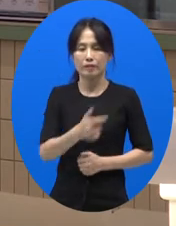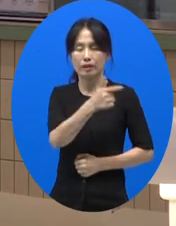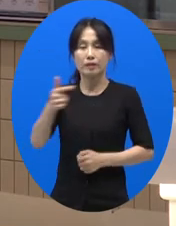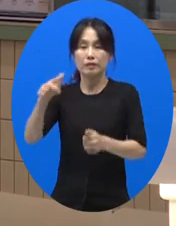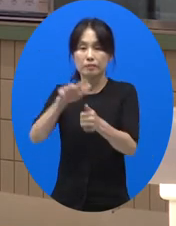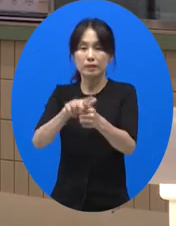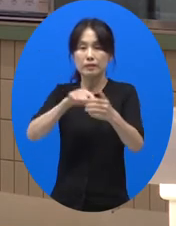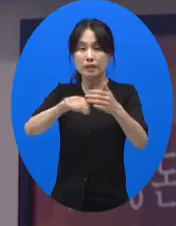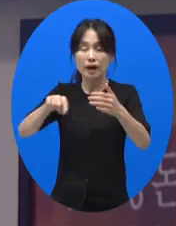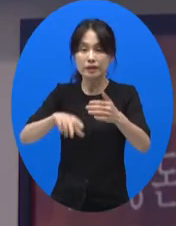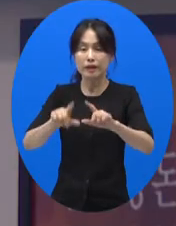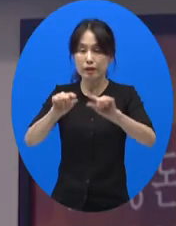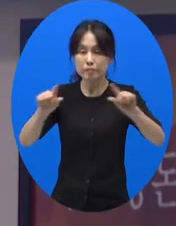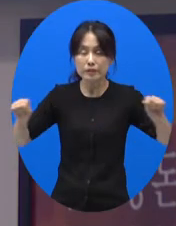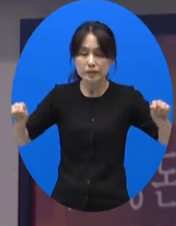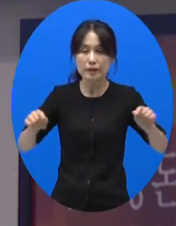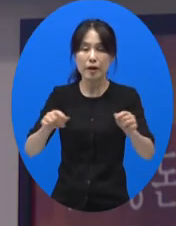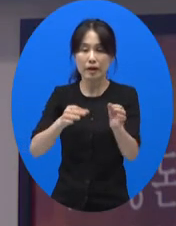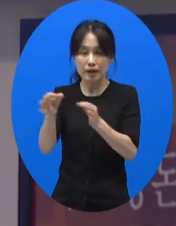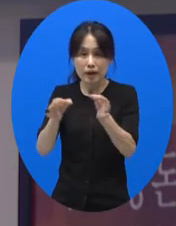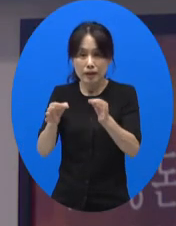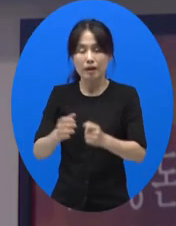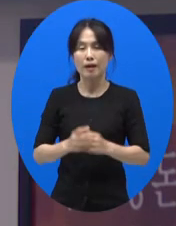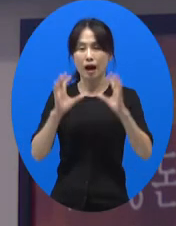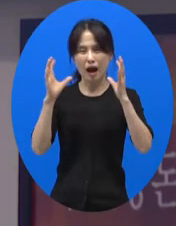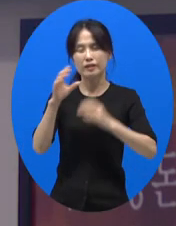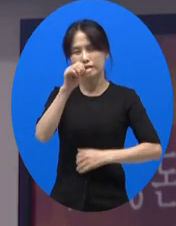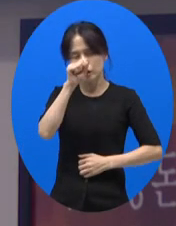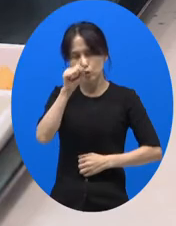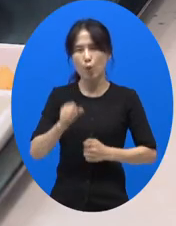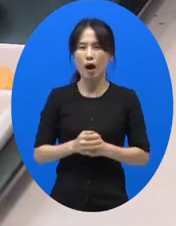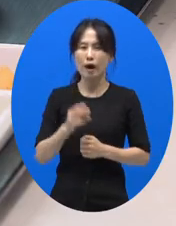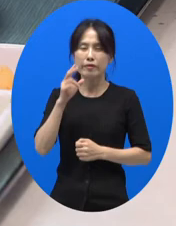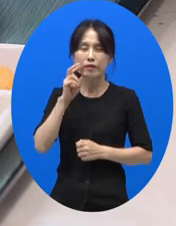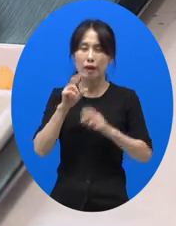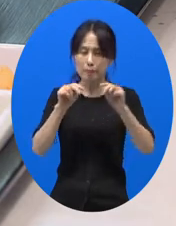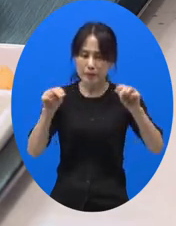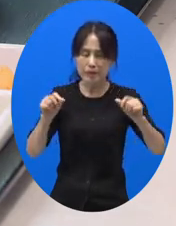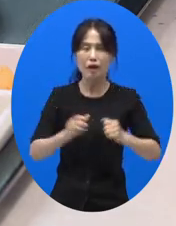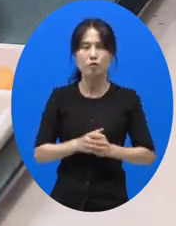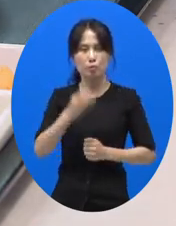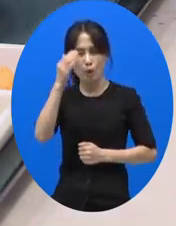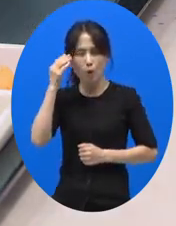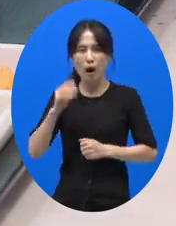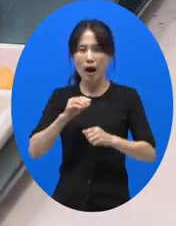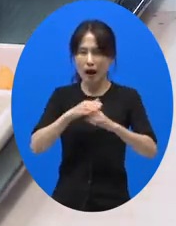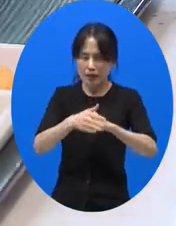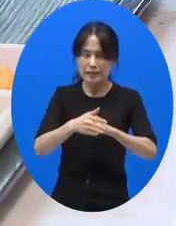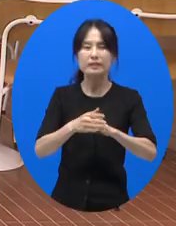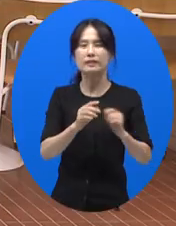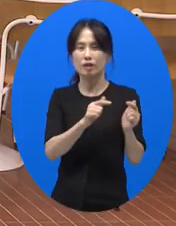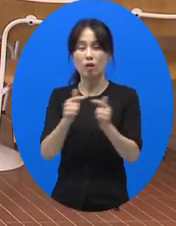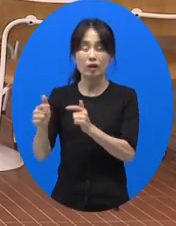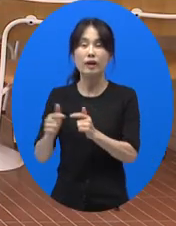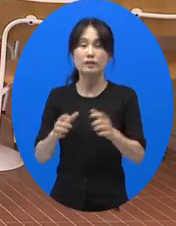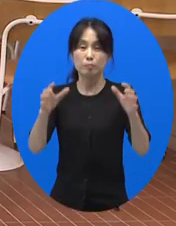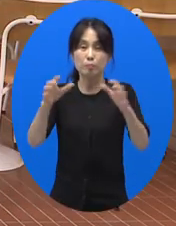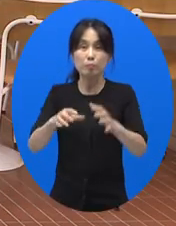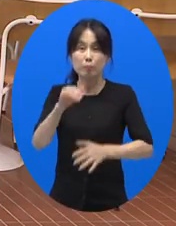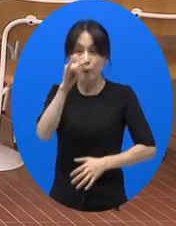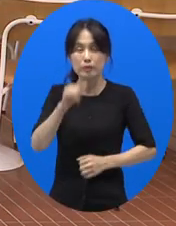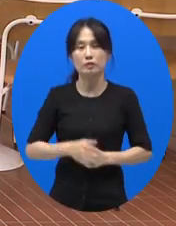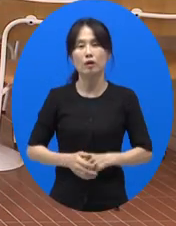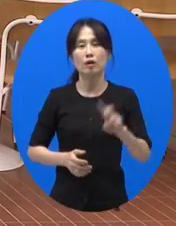대형마트 푸드코트에 나가봤습니다. 아이들이 좋아하는 분식부터 한식, 양식, 간식까지 한자리에 모여 있습니다. 이